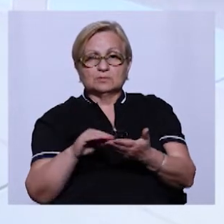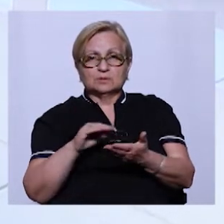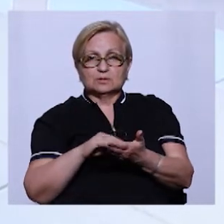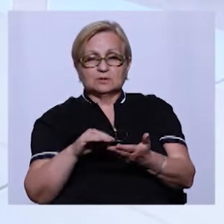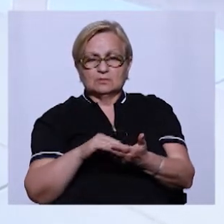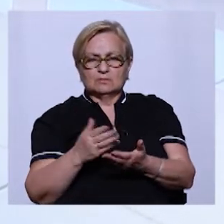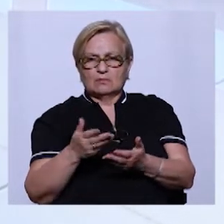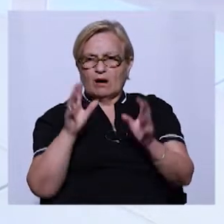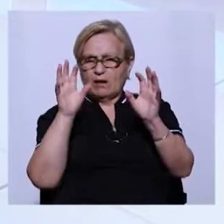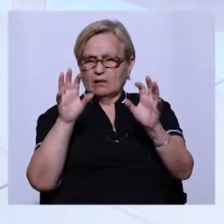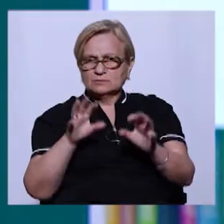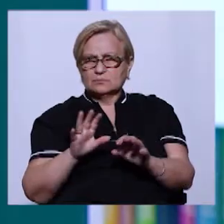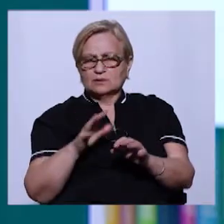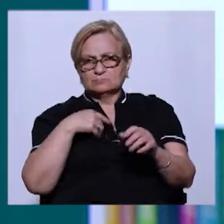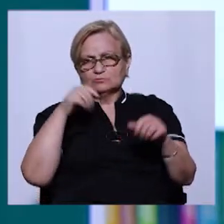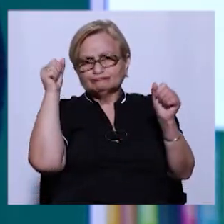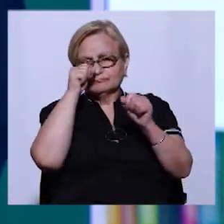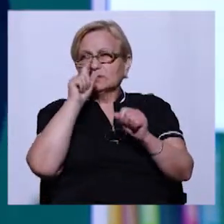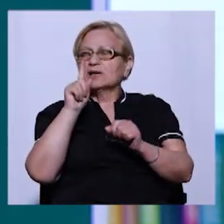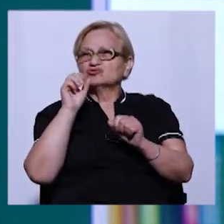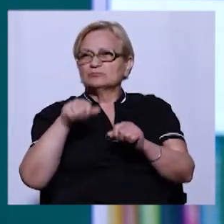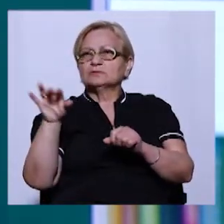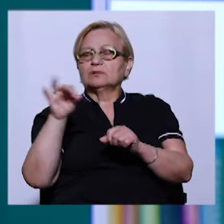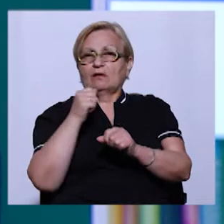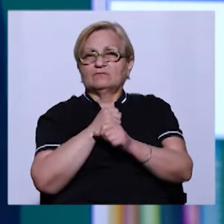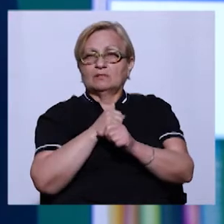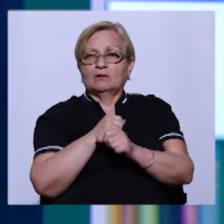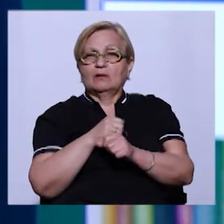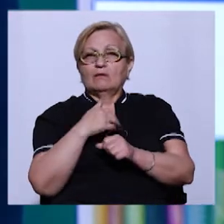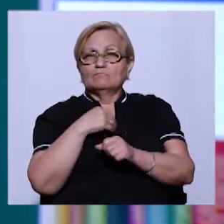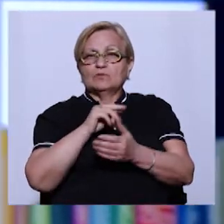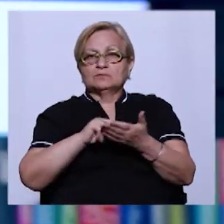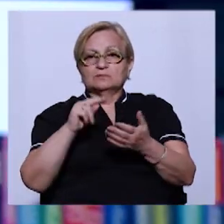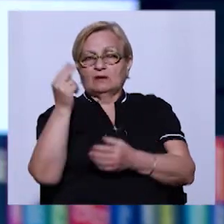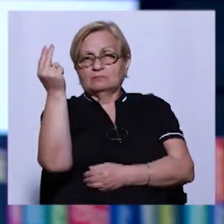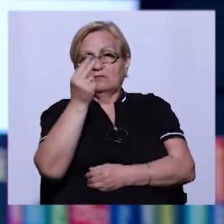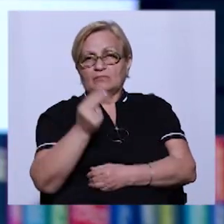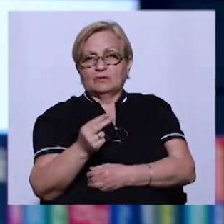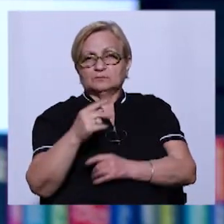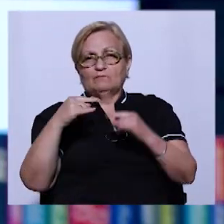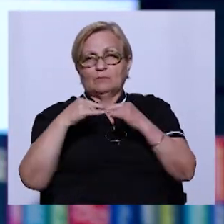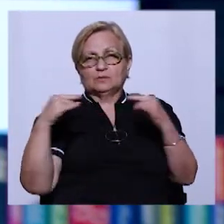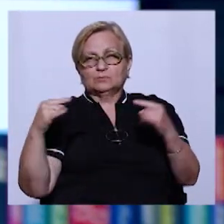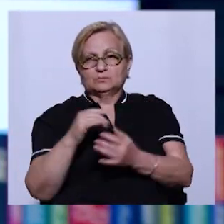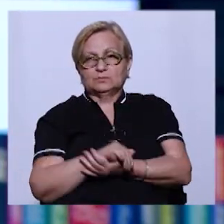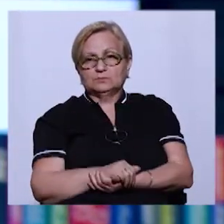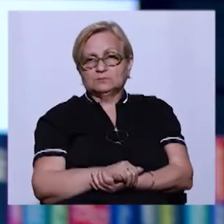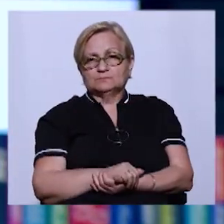მითხრა ბაჟო, რა კანონი კაცო, რის კანონი, რა ერთი კანონი ეს არის, არასწორს წერ. აი დაგიხადათ მართკუთხედს.